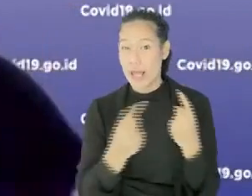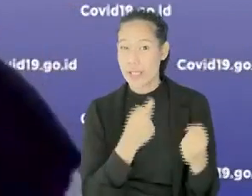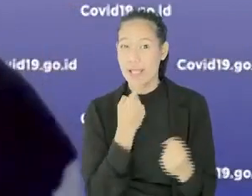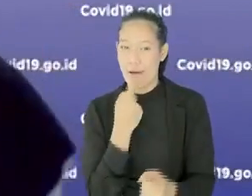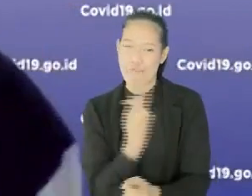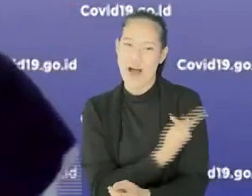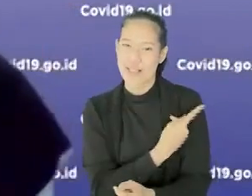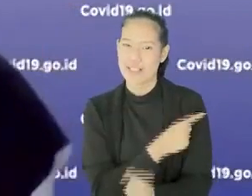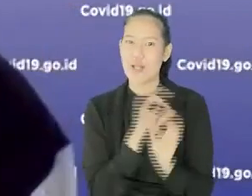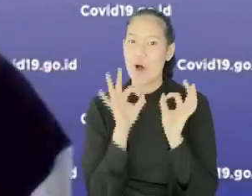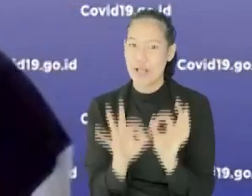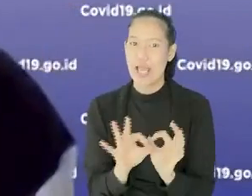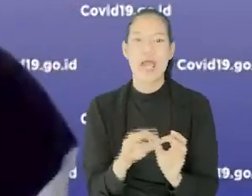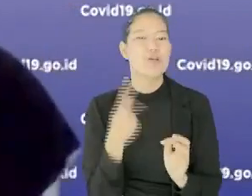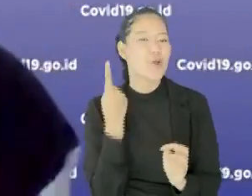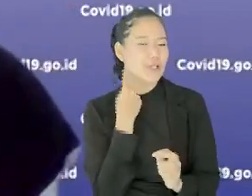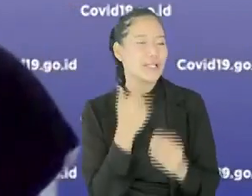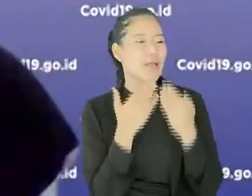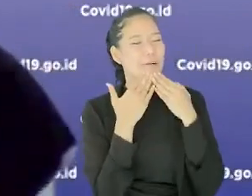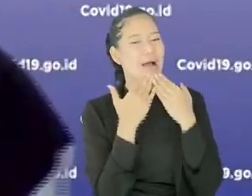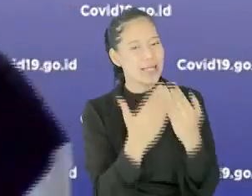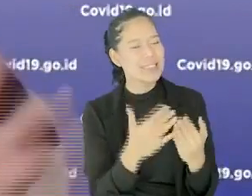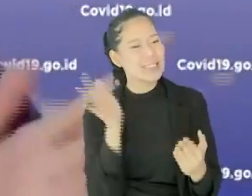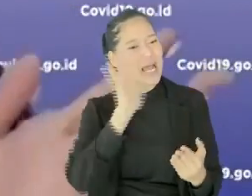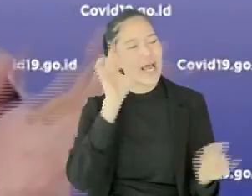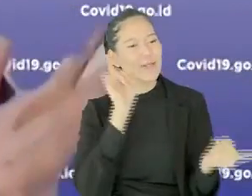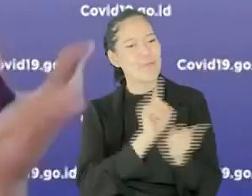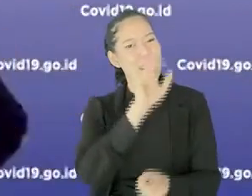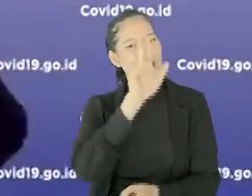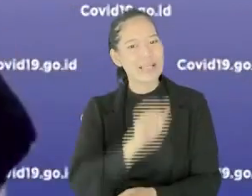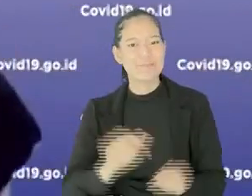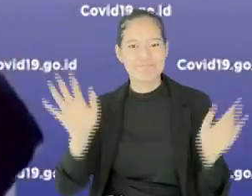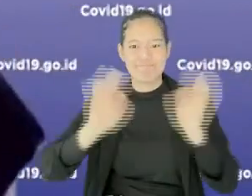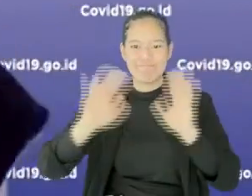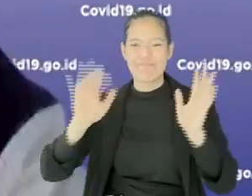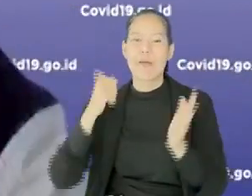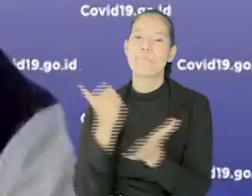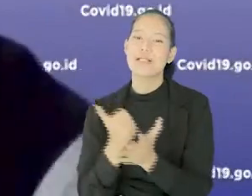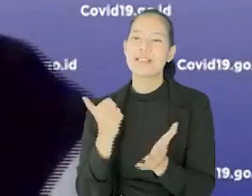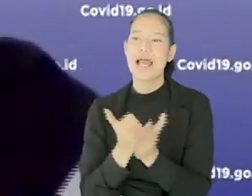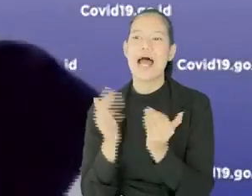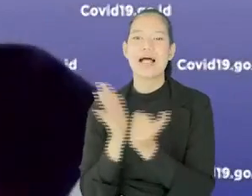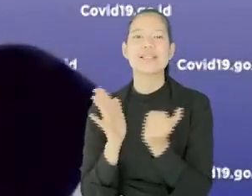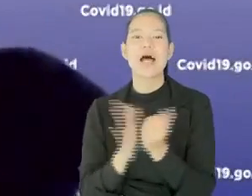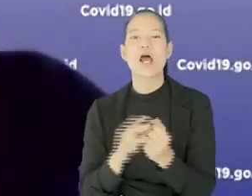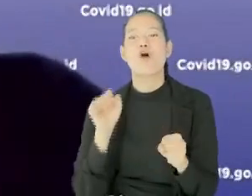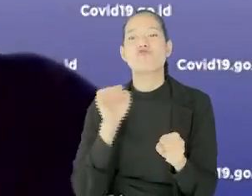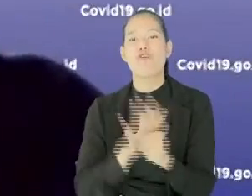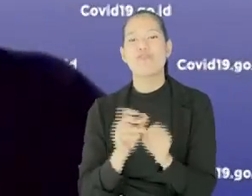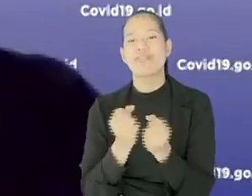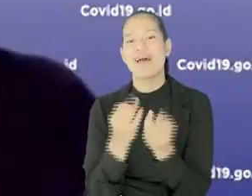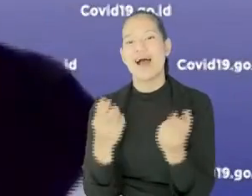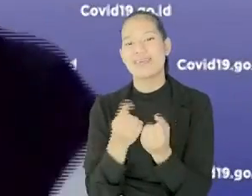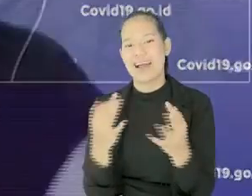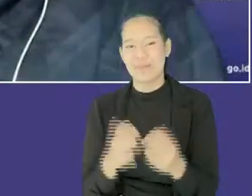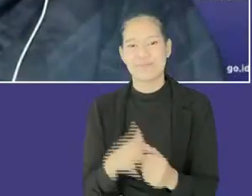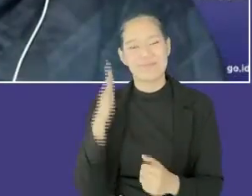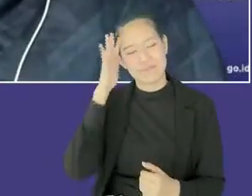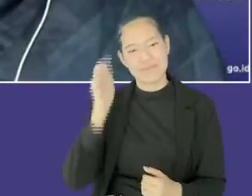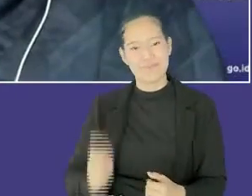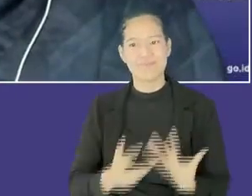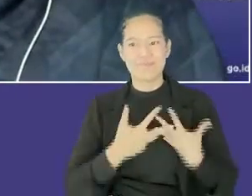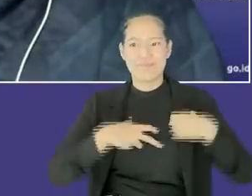berhubungan Dewi Terima kasih banyak ya sampai ketemu lagi semuanya tentunya dia Oke dalam angka berikutnya